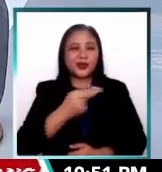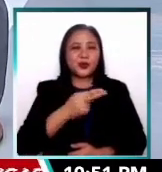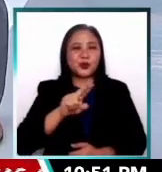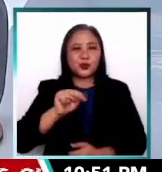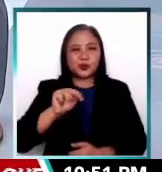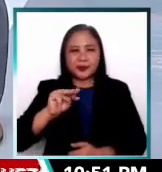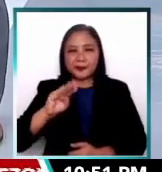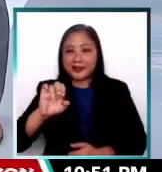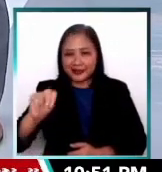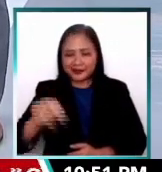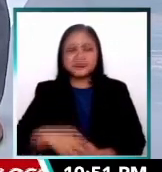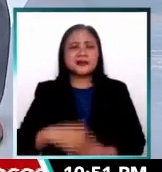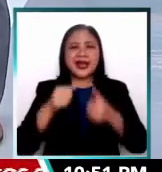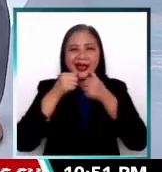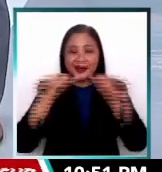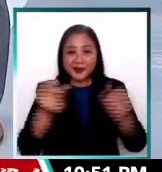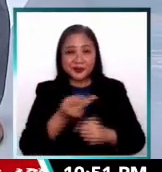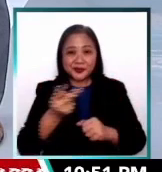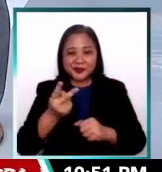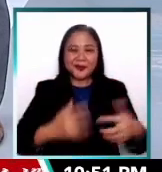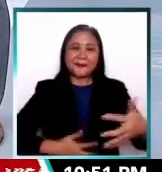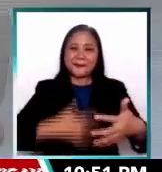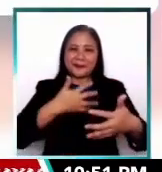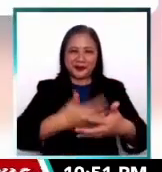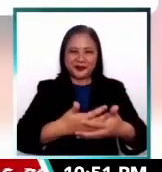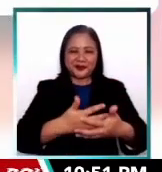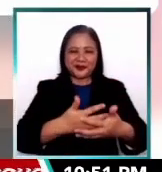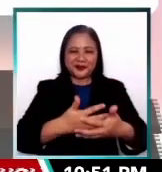nilang i-anunsyo na nagbunga na ang kanilang pagmamahalan.